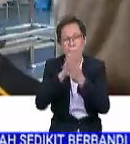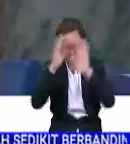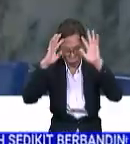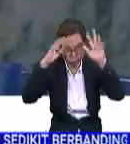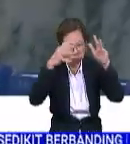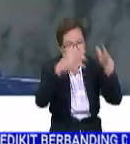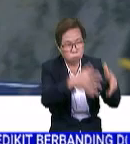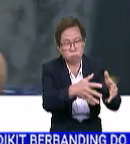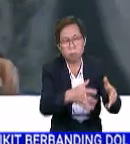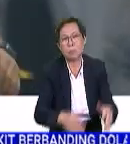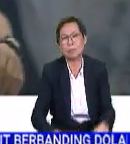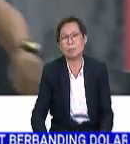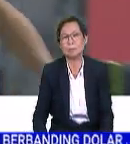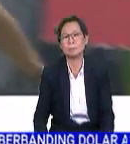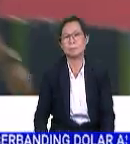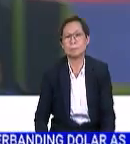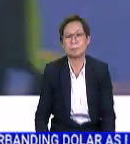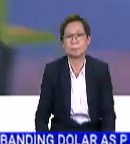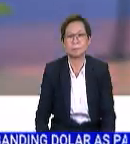perhatian.